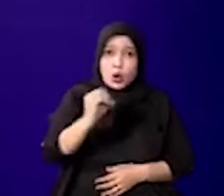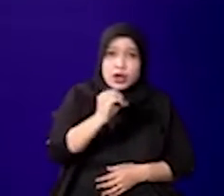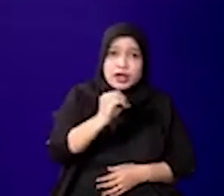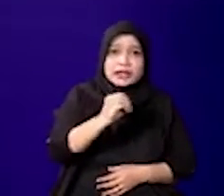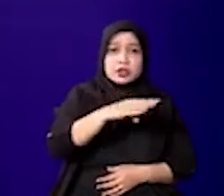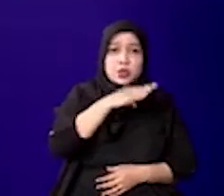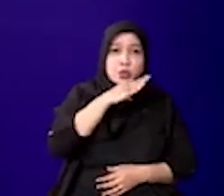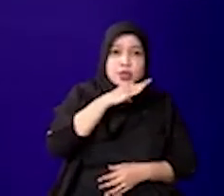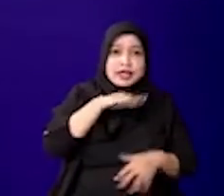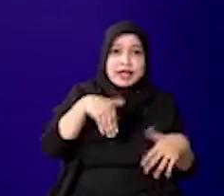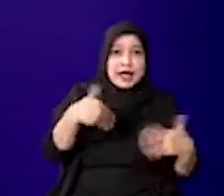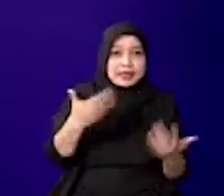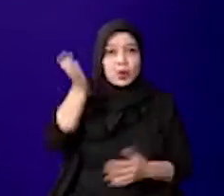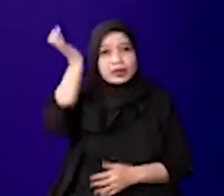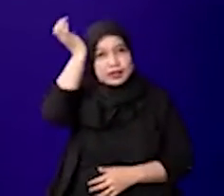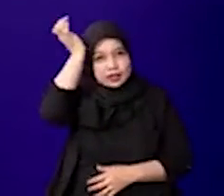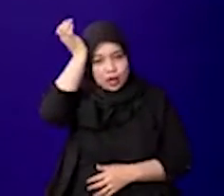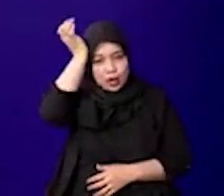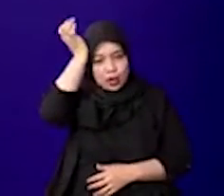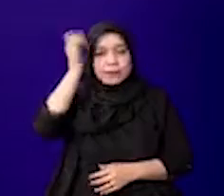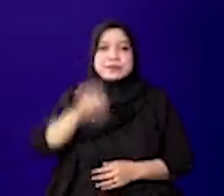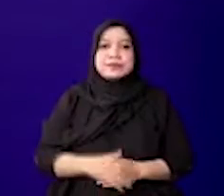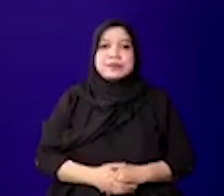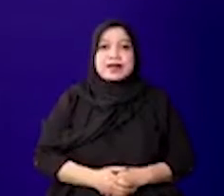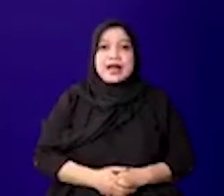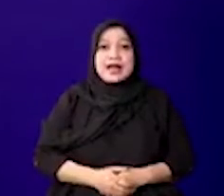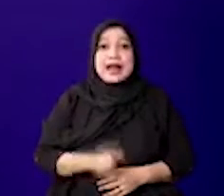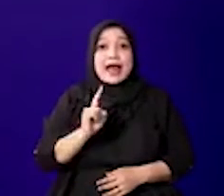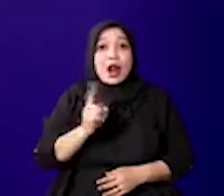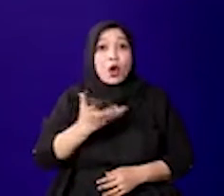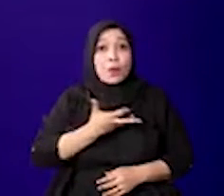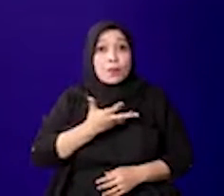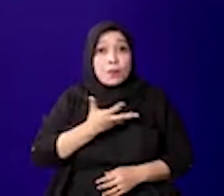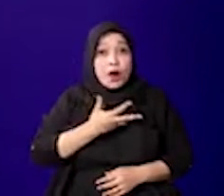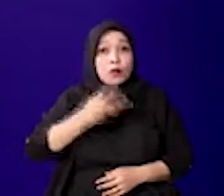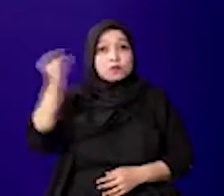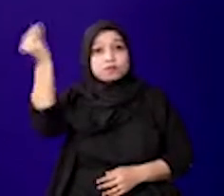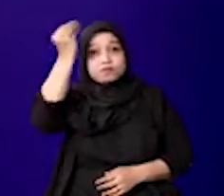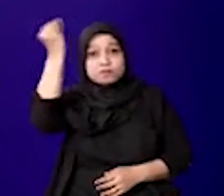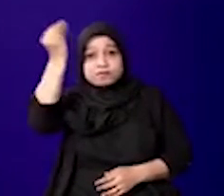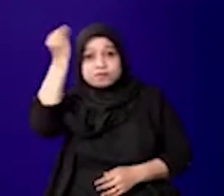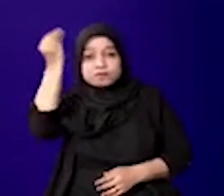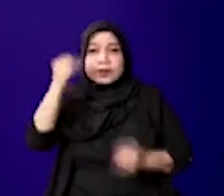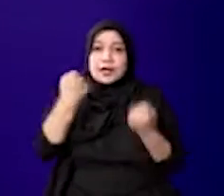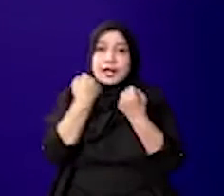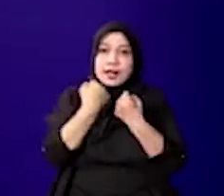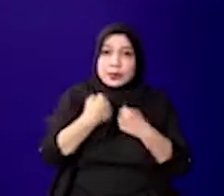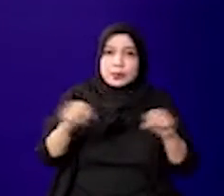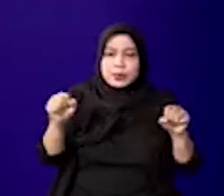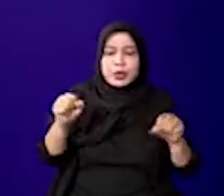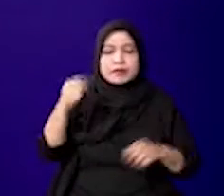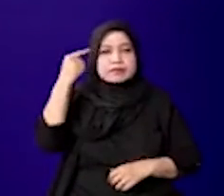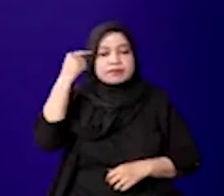hijau yang kedua kalau kita mau liburan Kita juga harus memikirkan kita mau ke zona mana